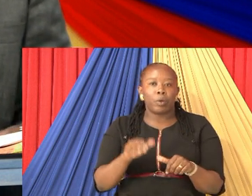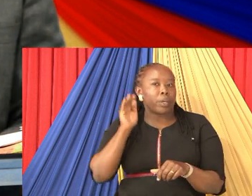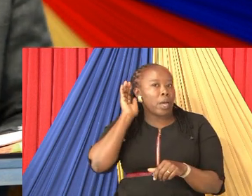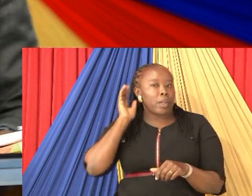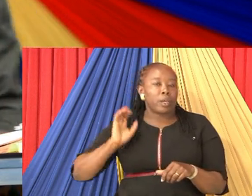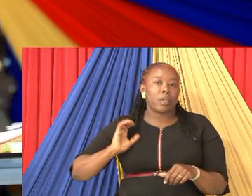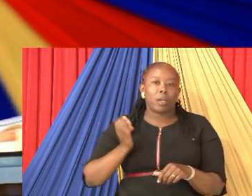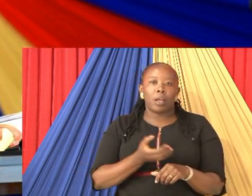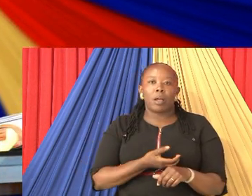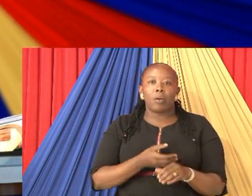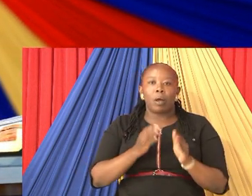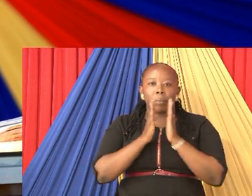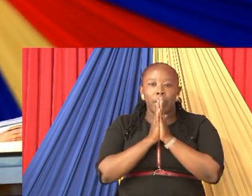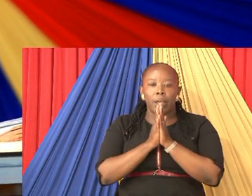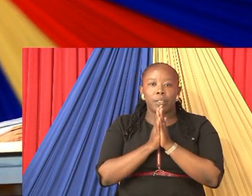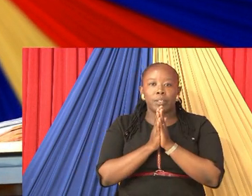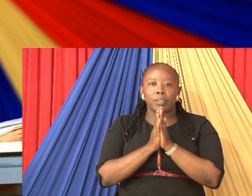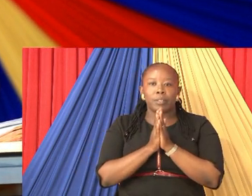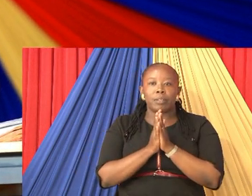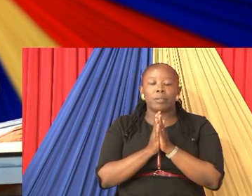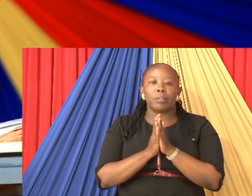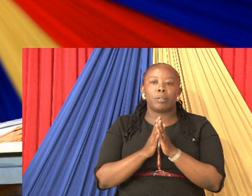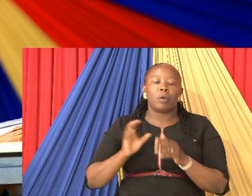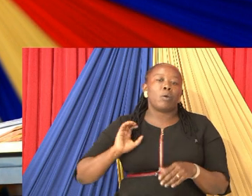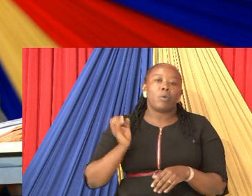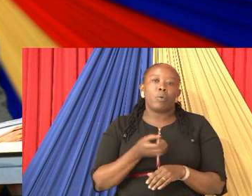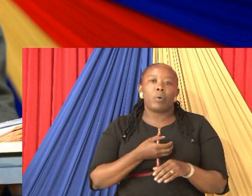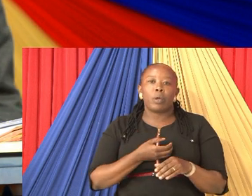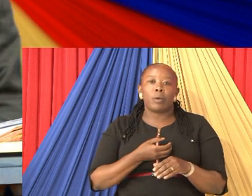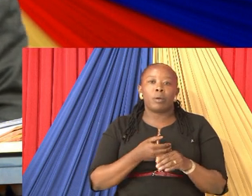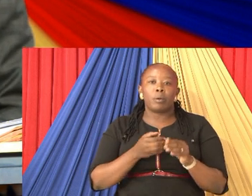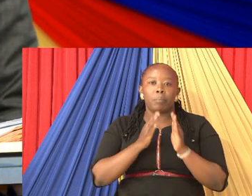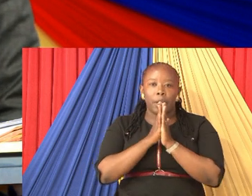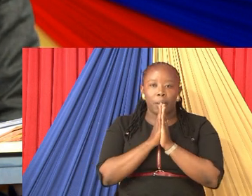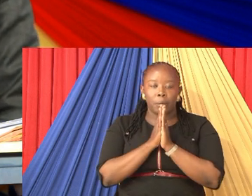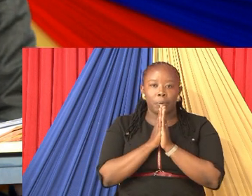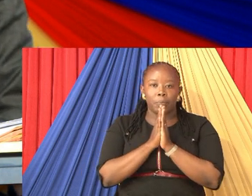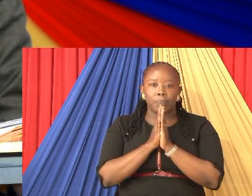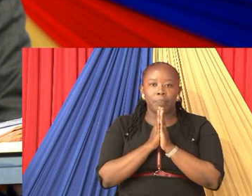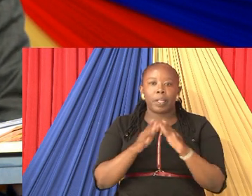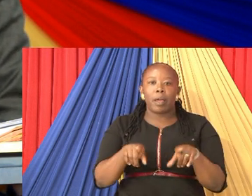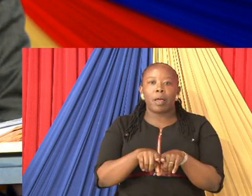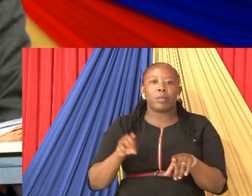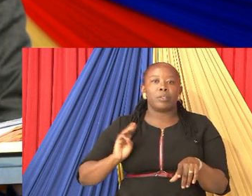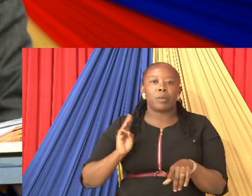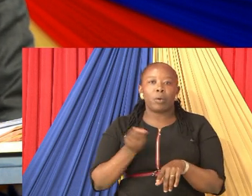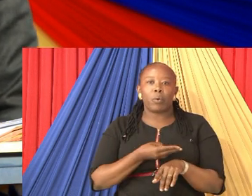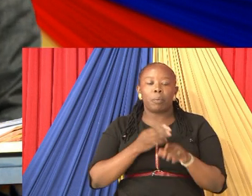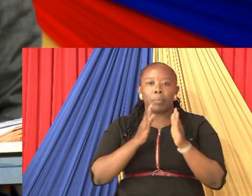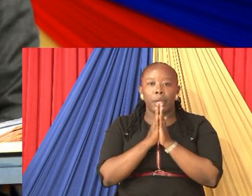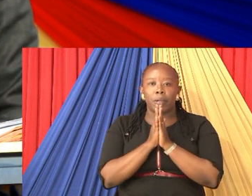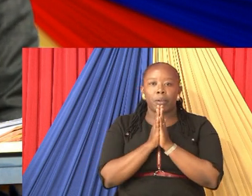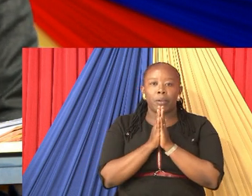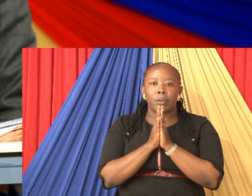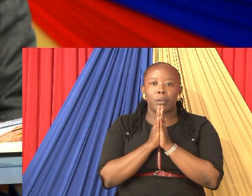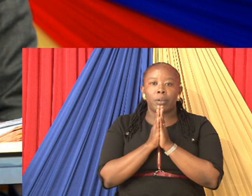the Father, Son, and the Holy Spirit. Basi na tuombe. Na tunapoomba, tutaomba kwa ajili